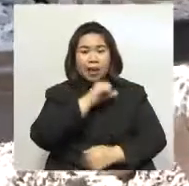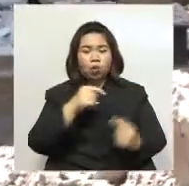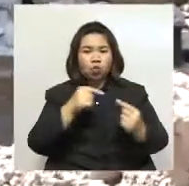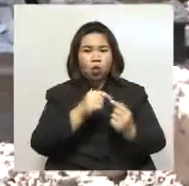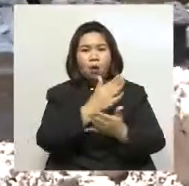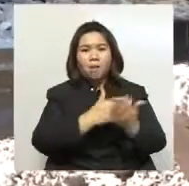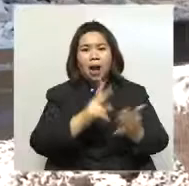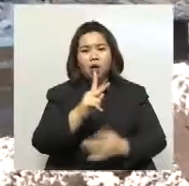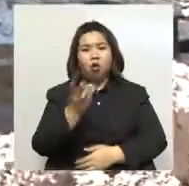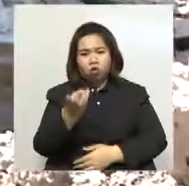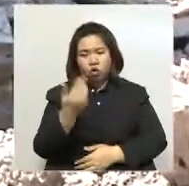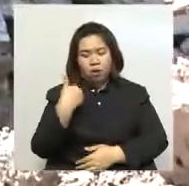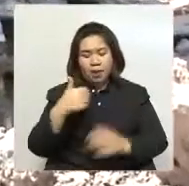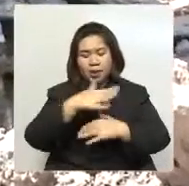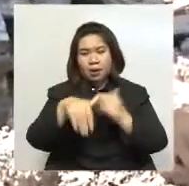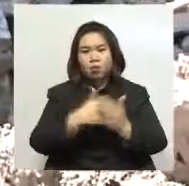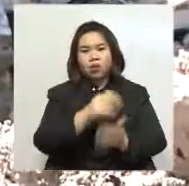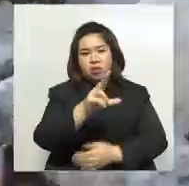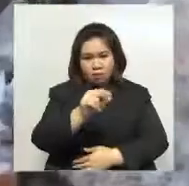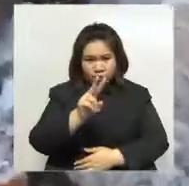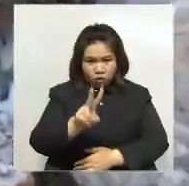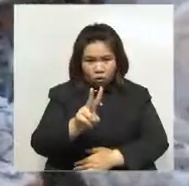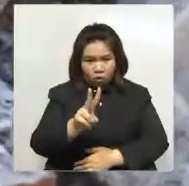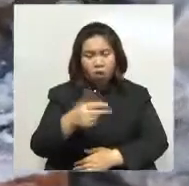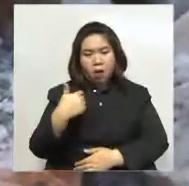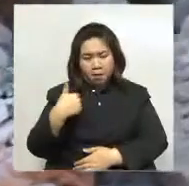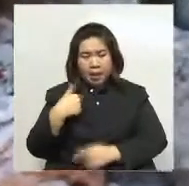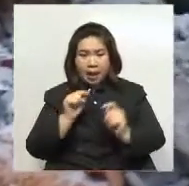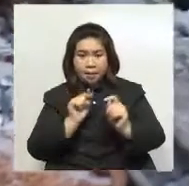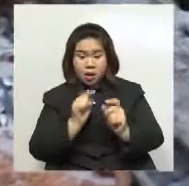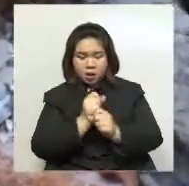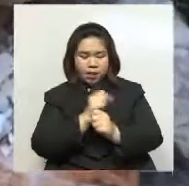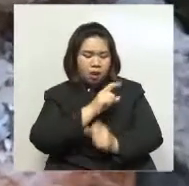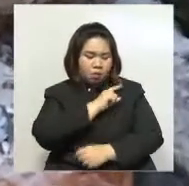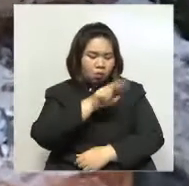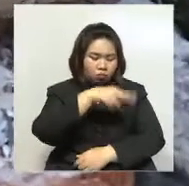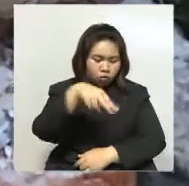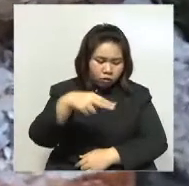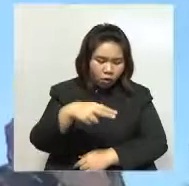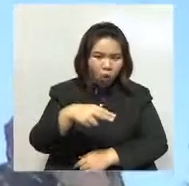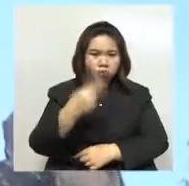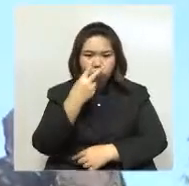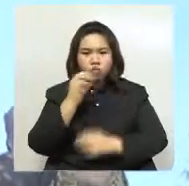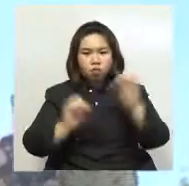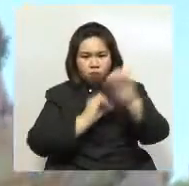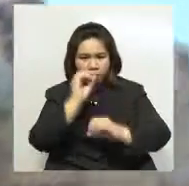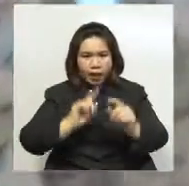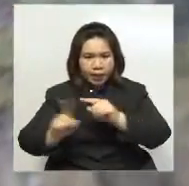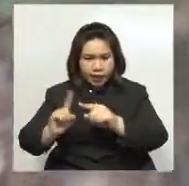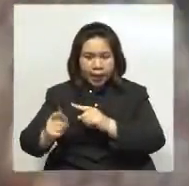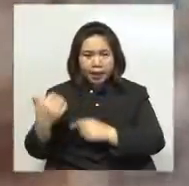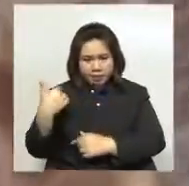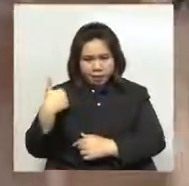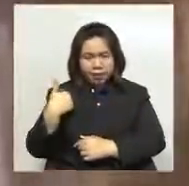น้อยมีอยู่ทั้งหมด32วัดทางเขตได้ส่งเจ้าหน้าที่ไปสำรวจเพื่อประเมินและตรวจสอบความปลอดภัยแล้วค่ะ